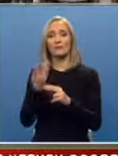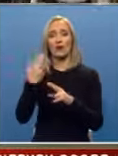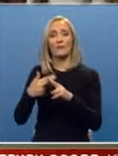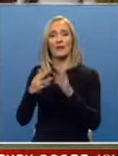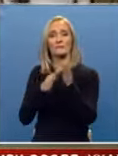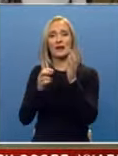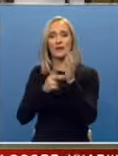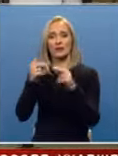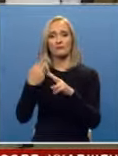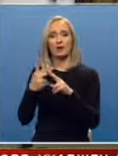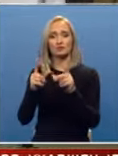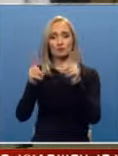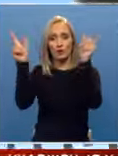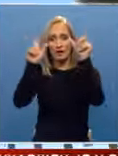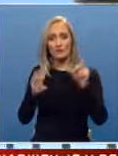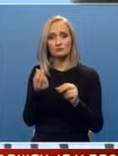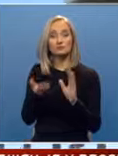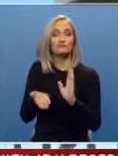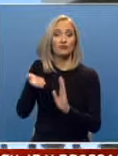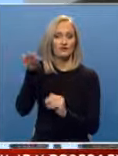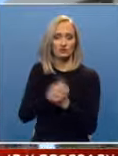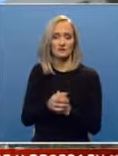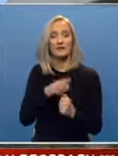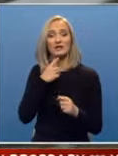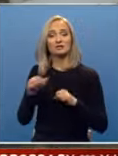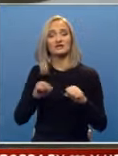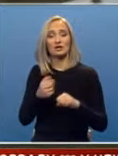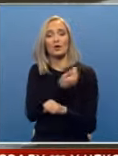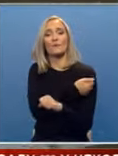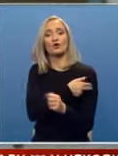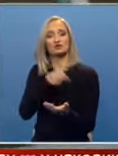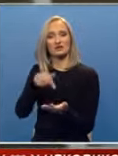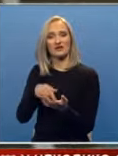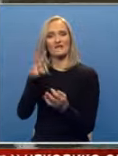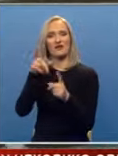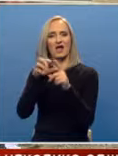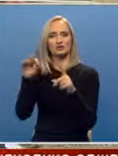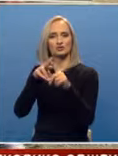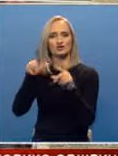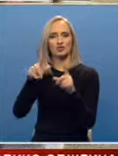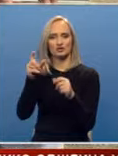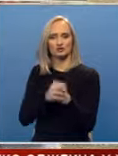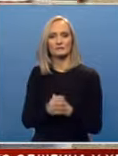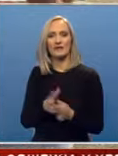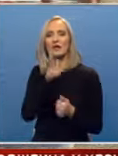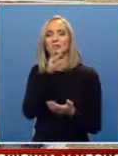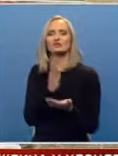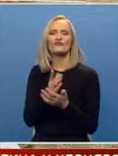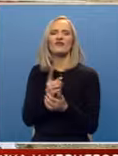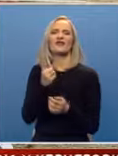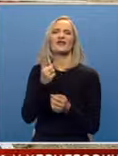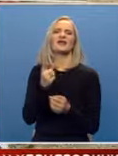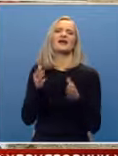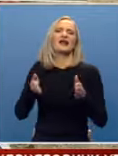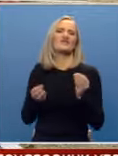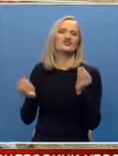od malignih bolesti u Republici Srpskoj je povećan, kaže direktor kliničkog centra Vlado Đajić. Traži se uvijek krevet više na